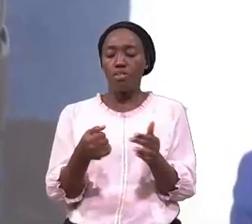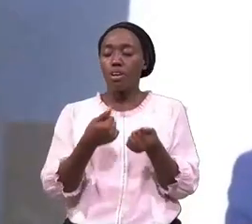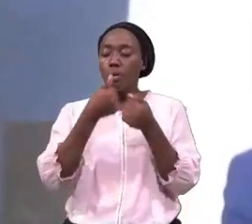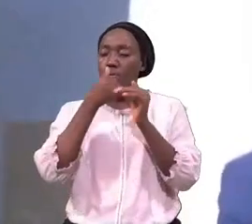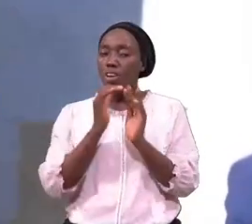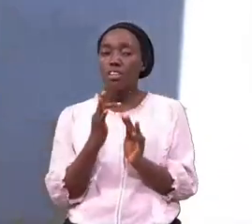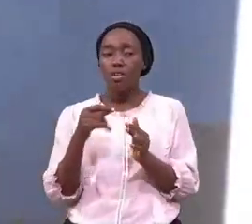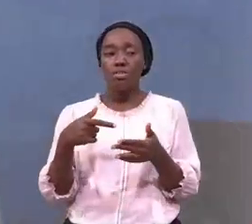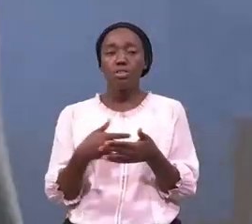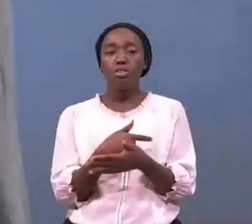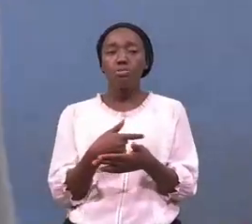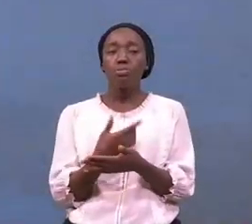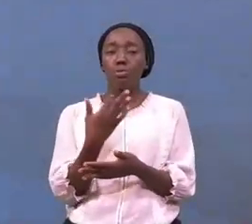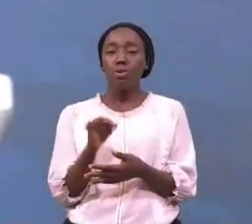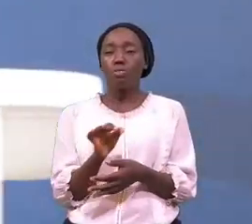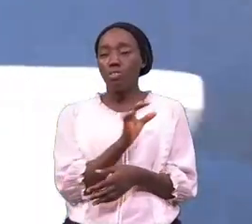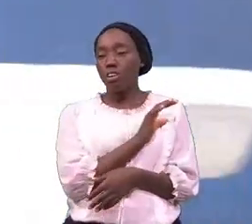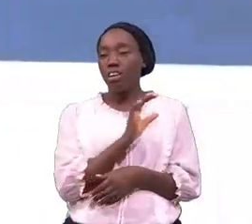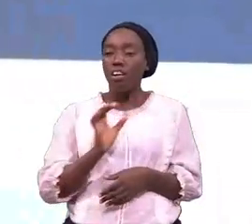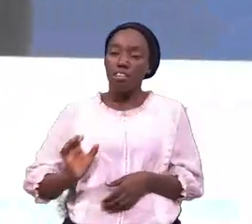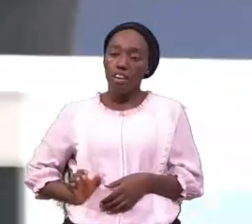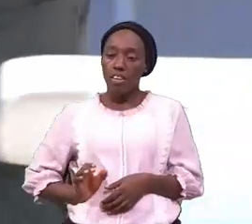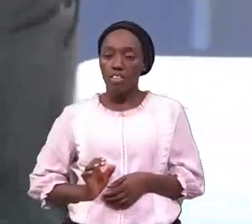c'est avec une pleine bénédiction de Christ que j'irai,